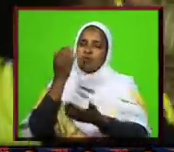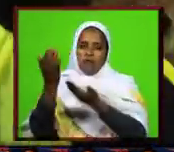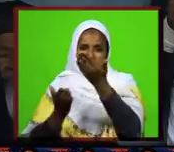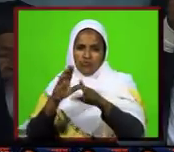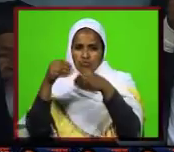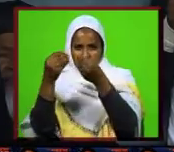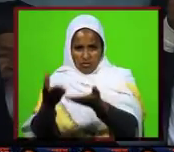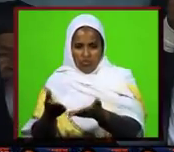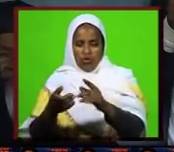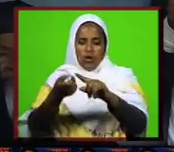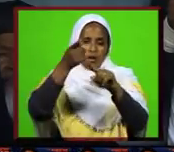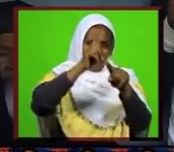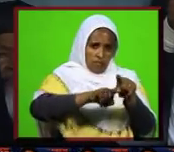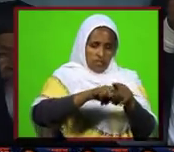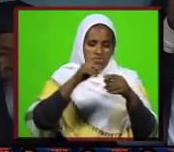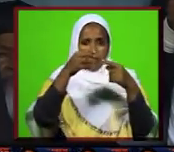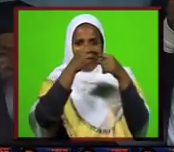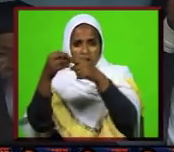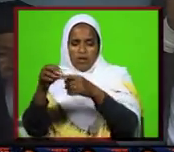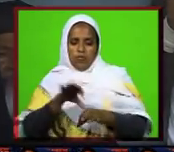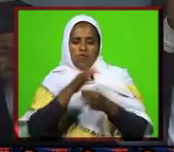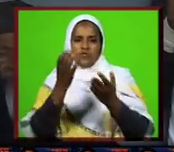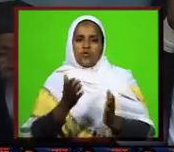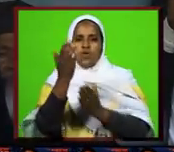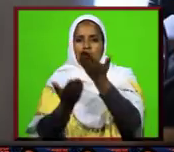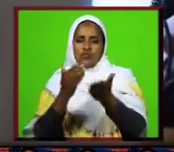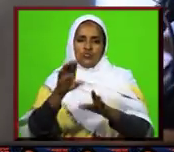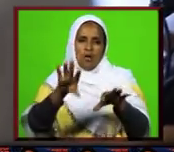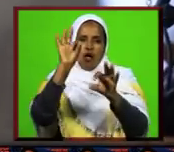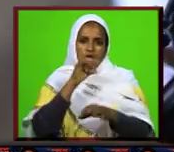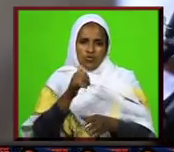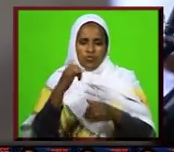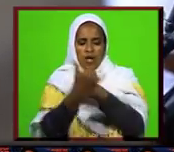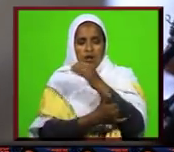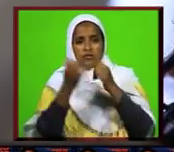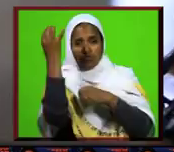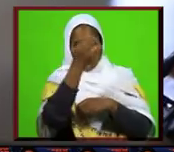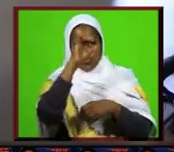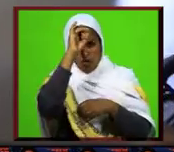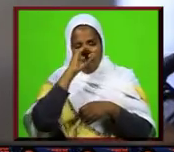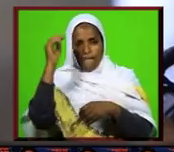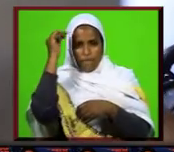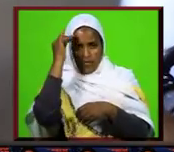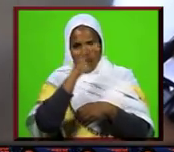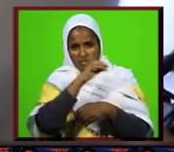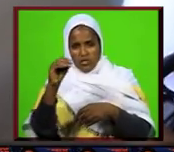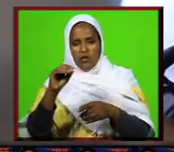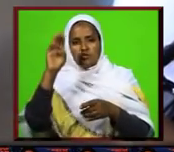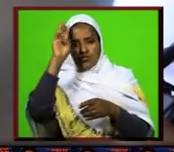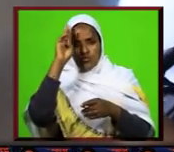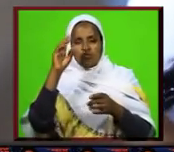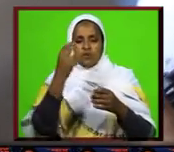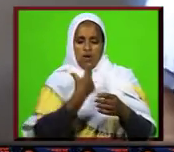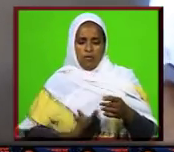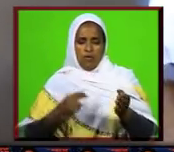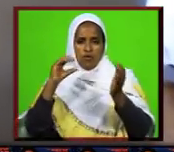አገልግለው ከሚመለሱ በስተቀር መንፈሳዊ አገልግሎት ያገኙ። የሀገረ ስብከቱ ሊቀ ጳጳስናም የቅዱስ ሲኖዶስ አባል